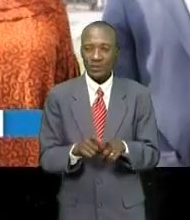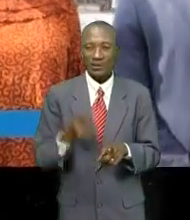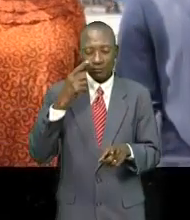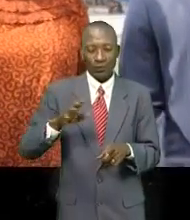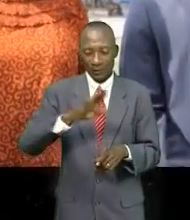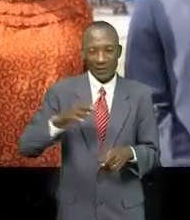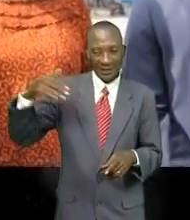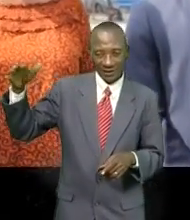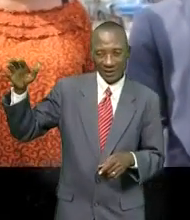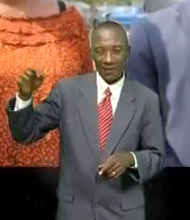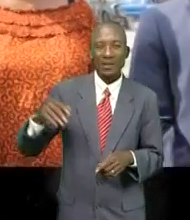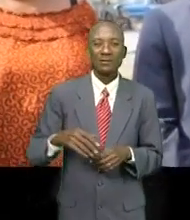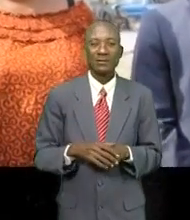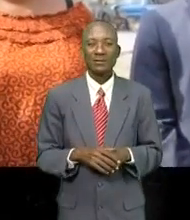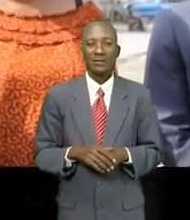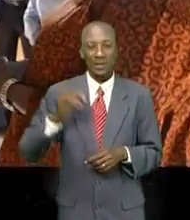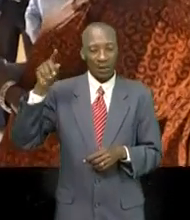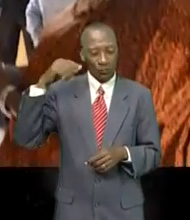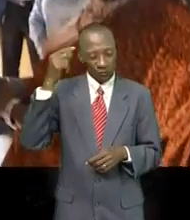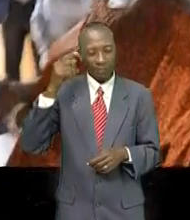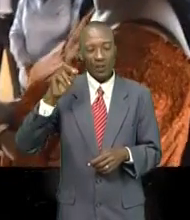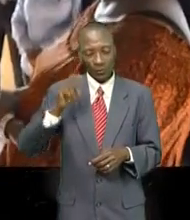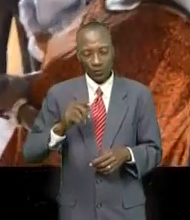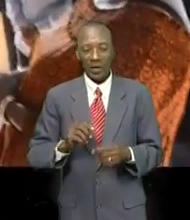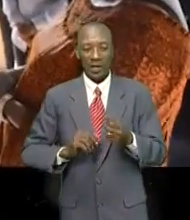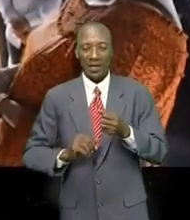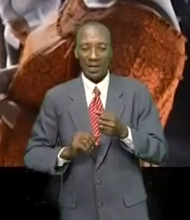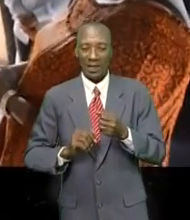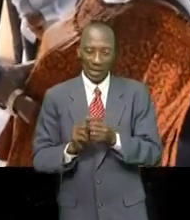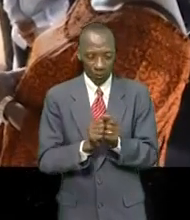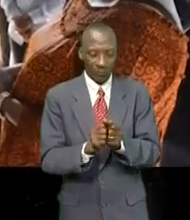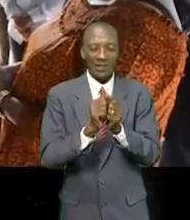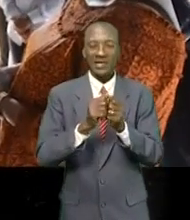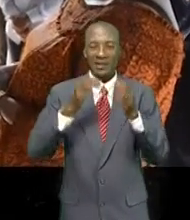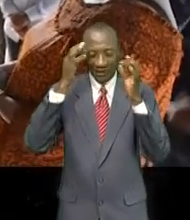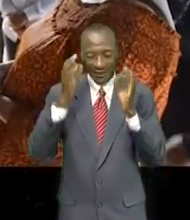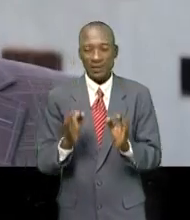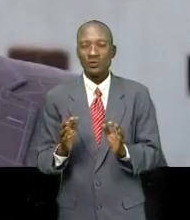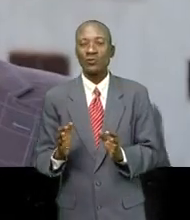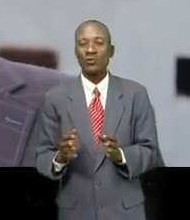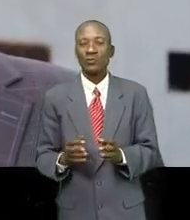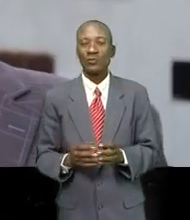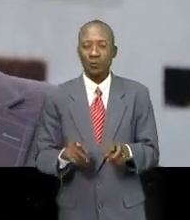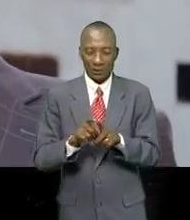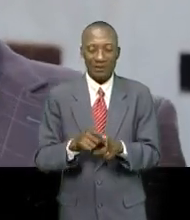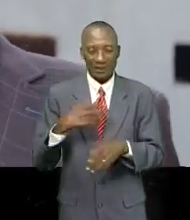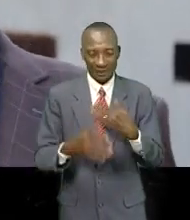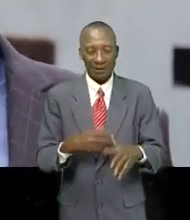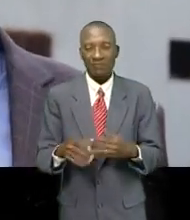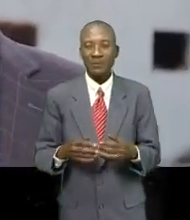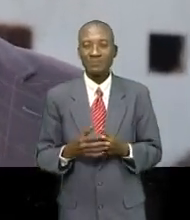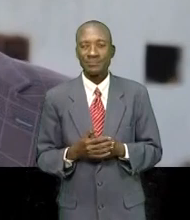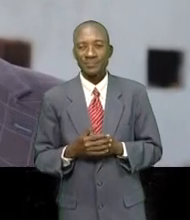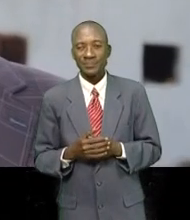production pour que le gouvernement puisse accompagner cette entreprise. Je tiens, au nom du ministère de l'Industrie, à pouvoir